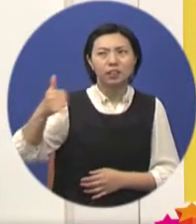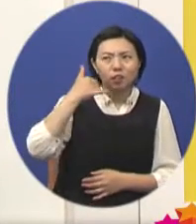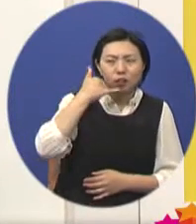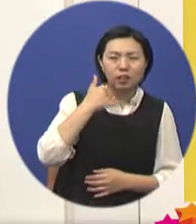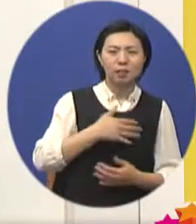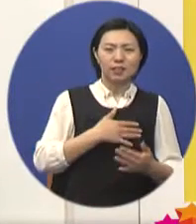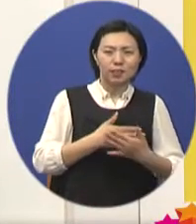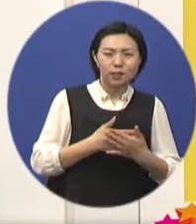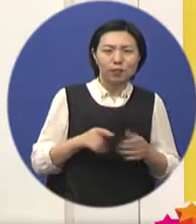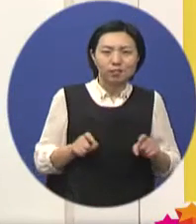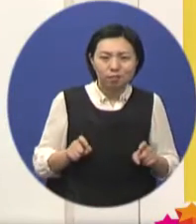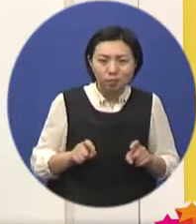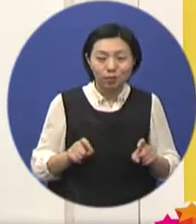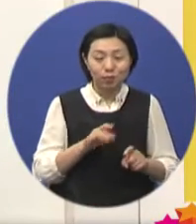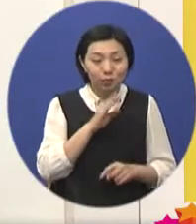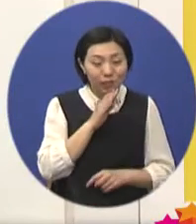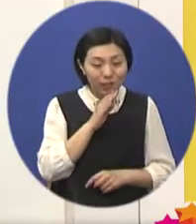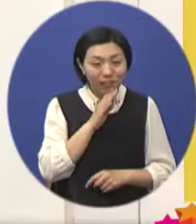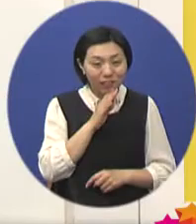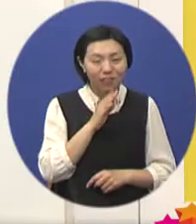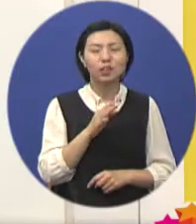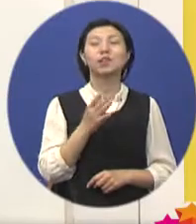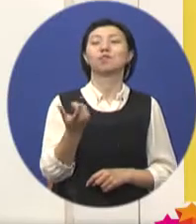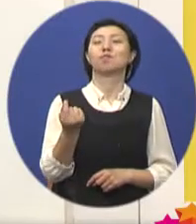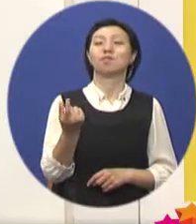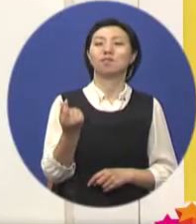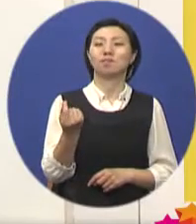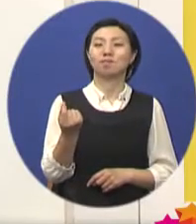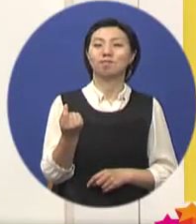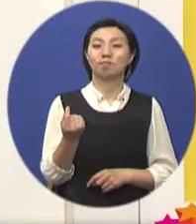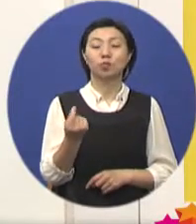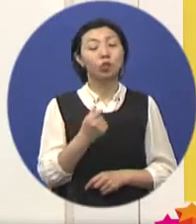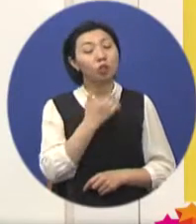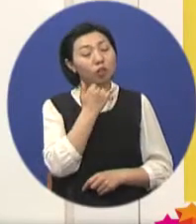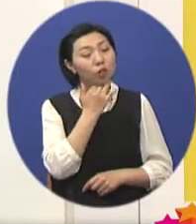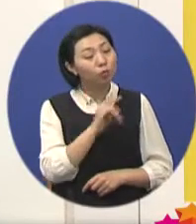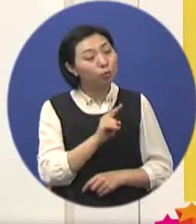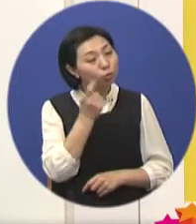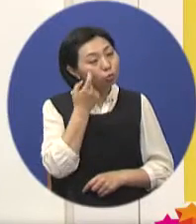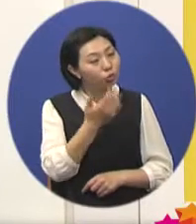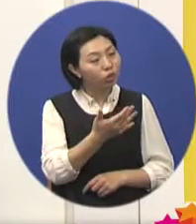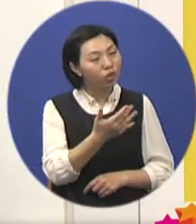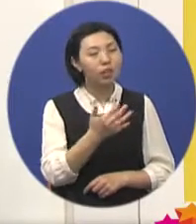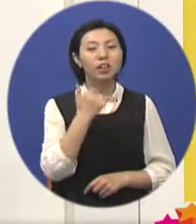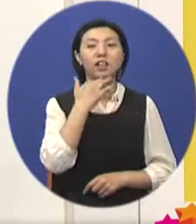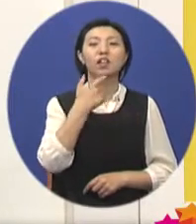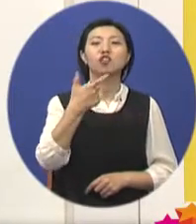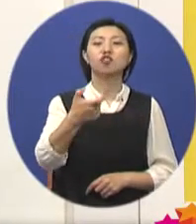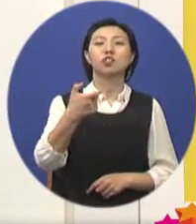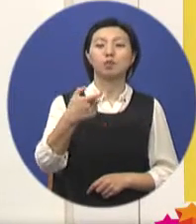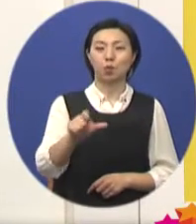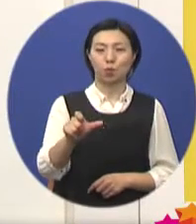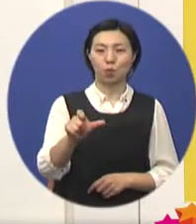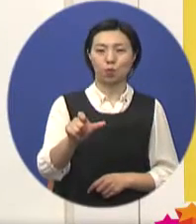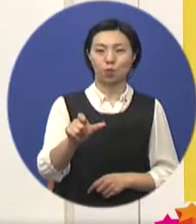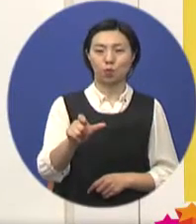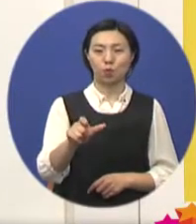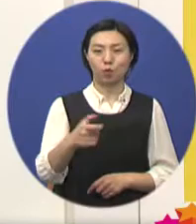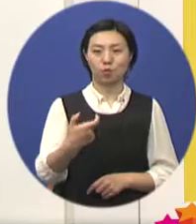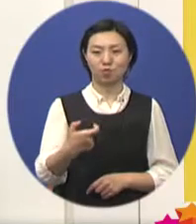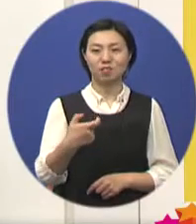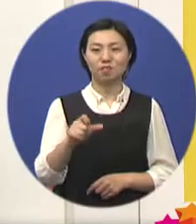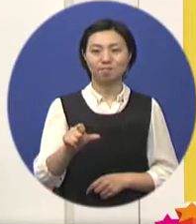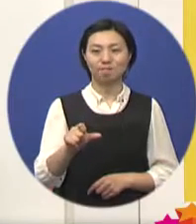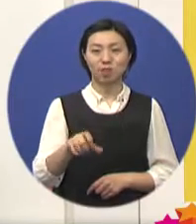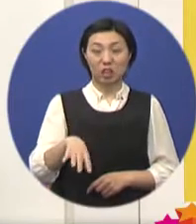덜덜덜 떨리시나요? 예, 그러죠. 아이, 어머니, 예. 몇 학년 몇 반이세요? 6학년 5반이요. 그 처음에